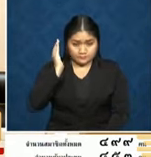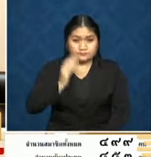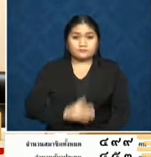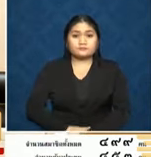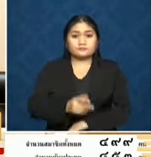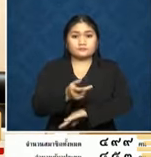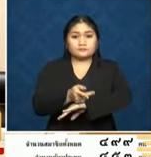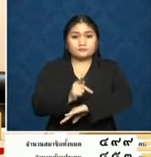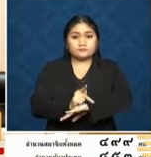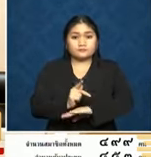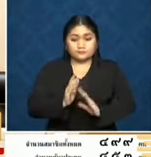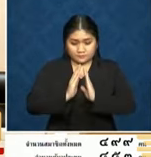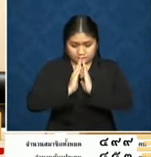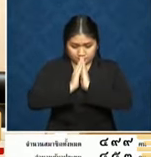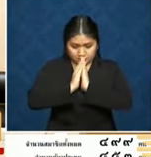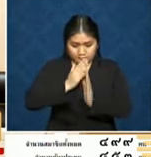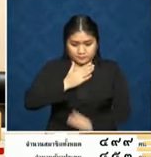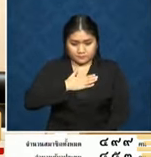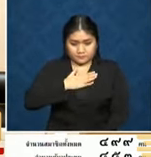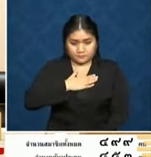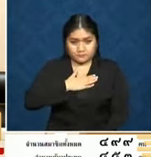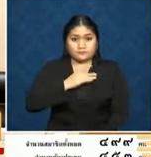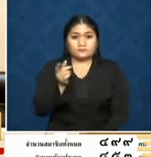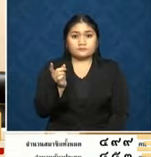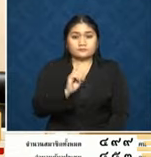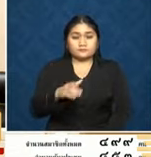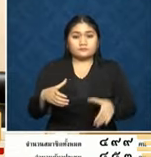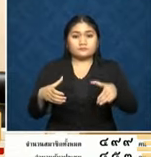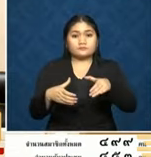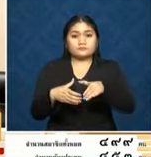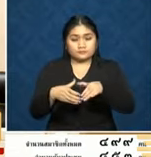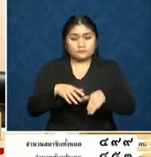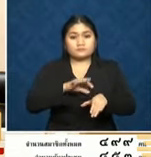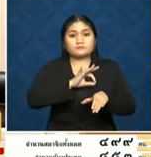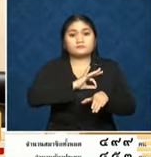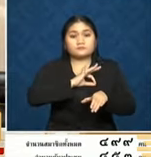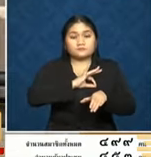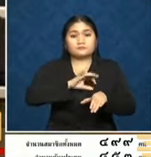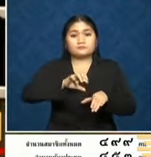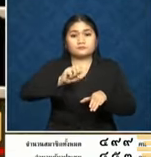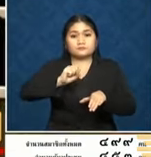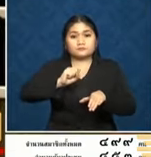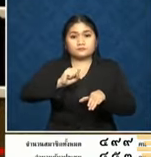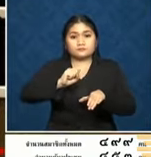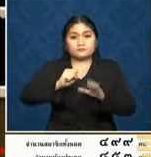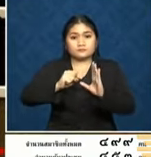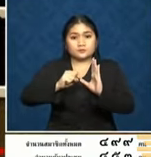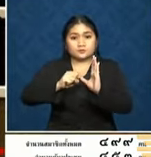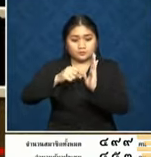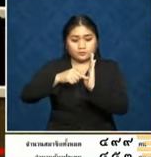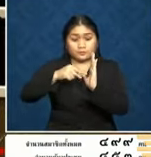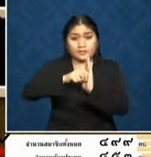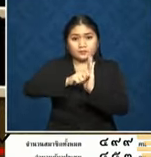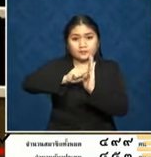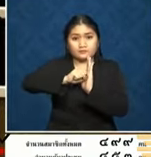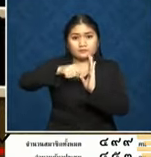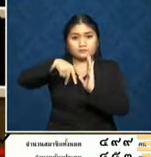ที่เคารพกับผมนายสรชัตสุจิตสมาชิกสภาผู้แทนราษฎรจังหวัดสุพรรณบุรีพรรคชาติไทยพัฒน